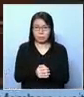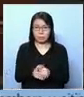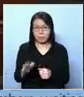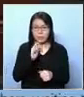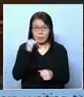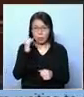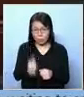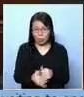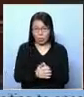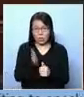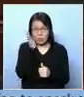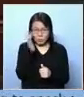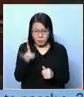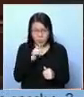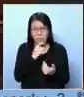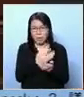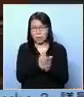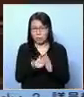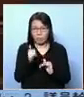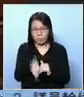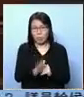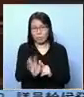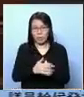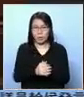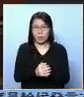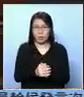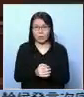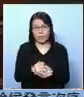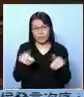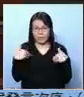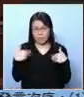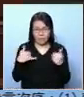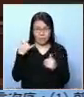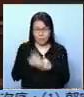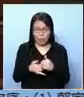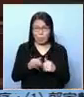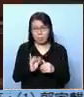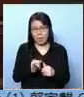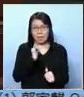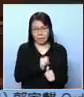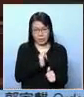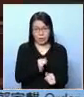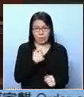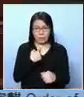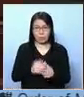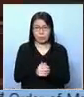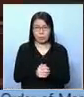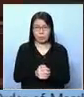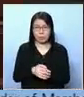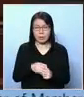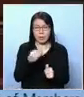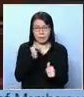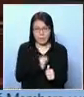唔係去住咩酒店，又唔係去度假村，嗰度係懲罰，係要懲教